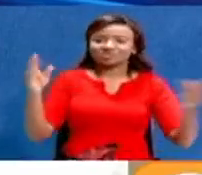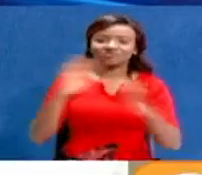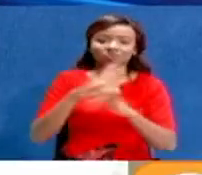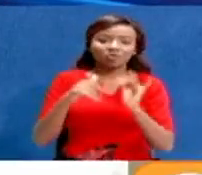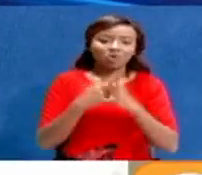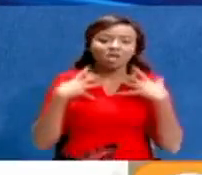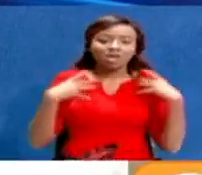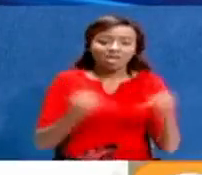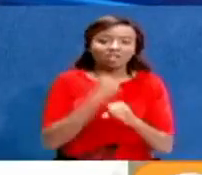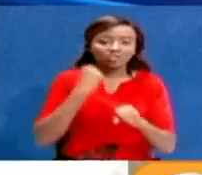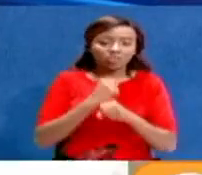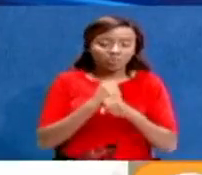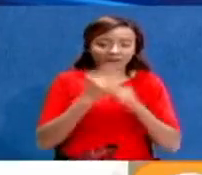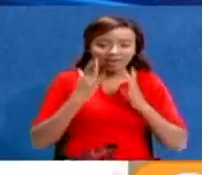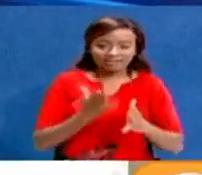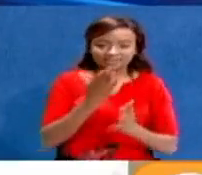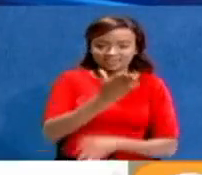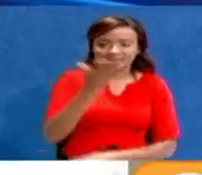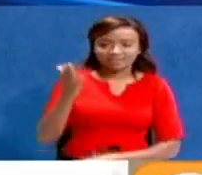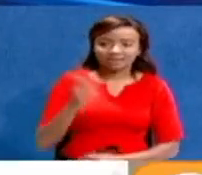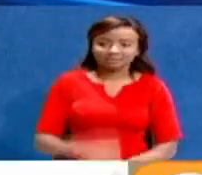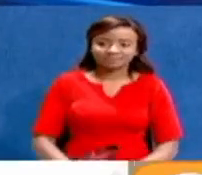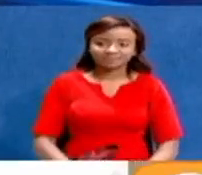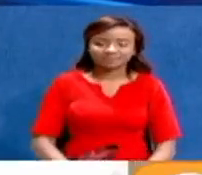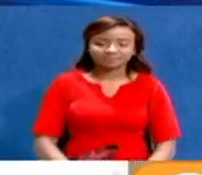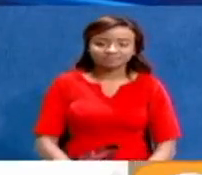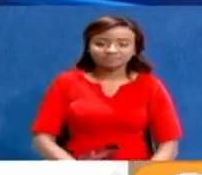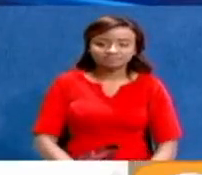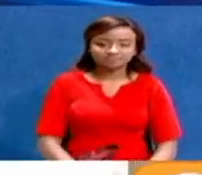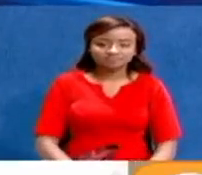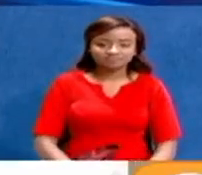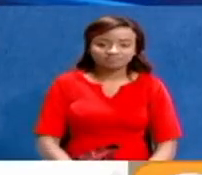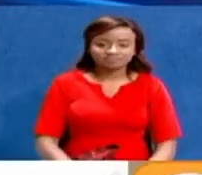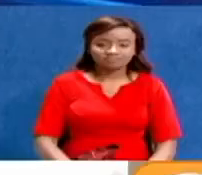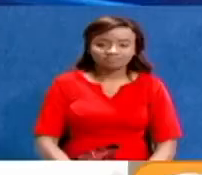wahudumu wa afya katika kaunti. Alfas Lagat na maelezo zaidi.